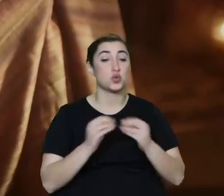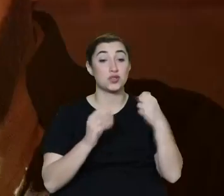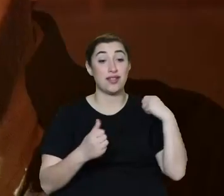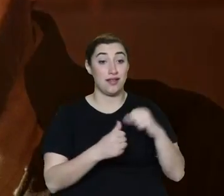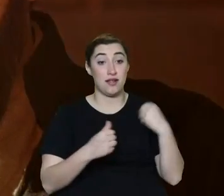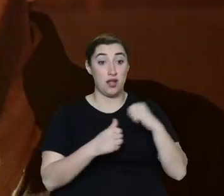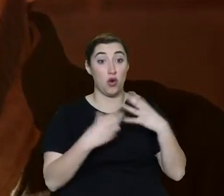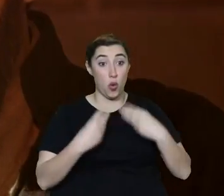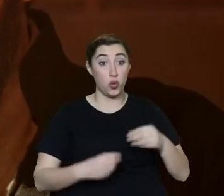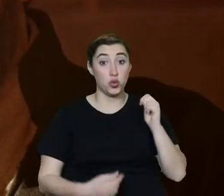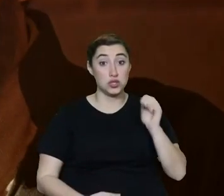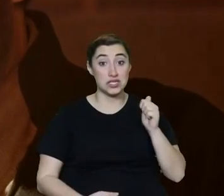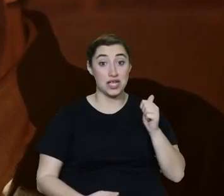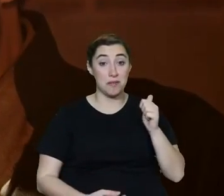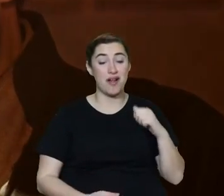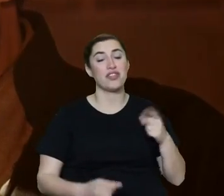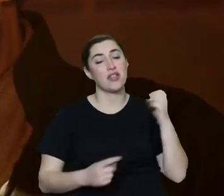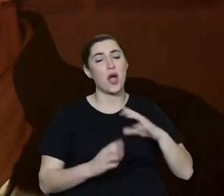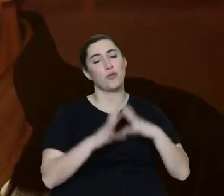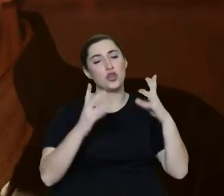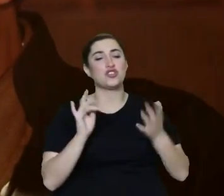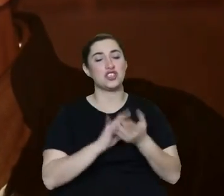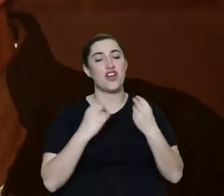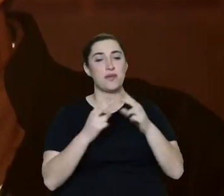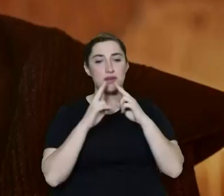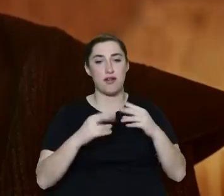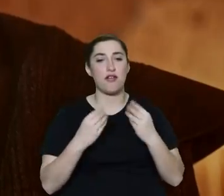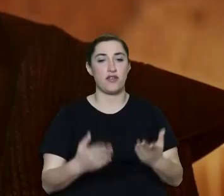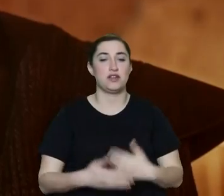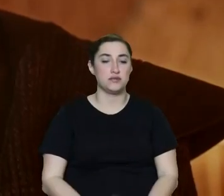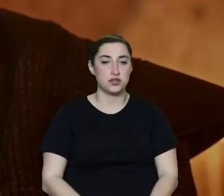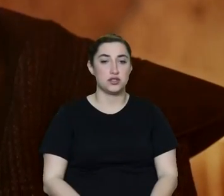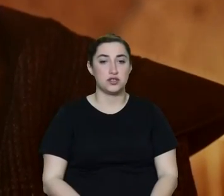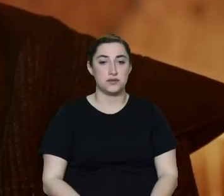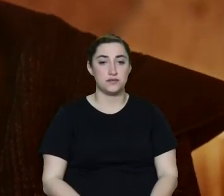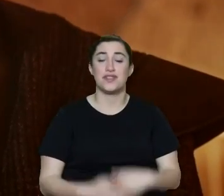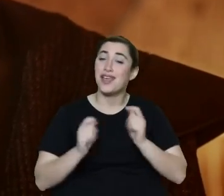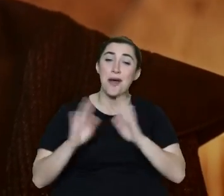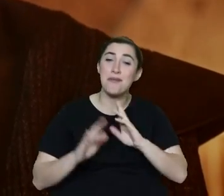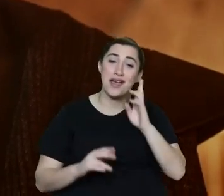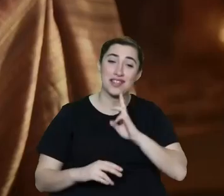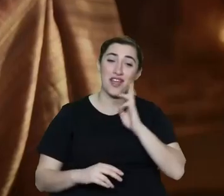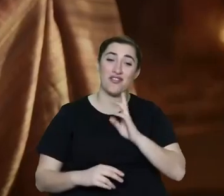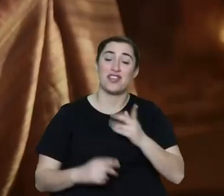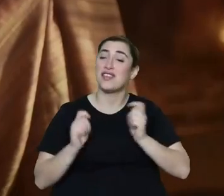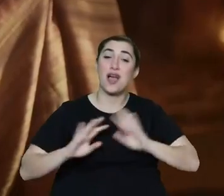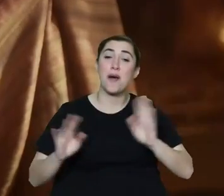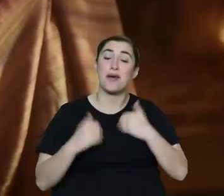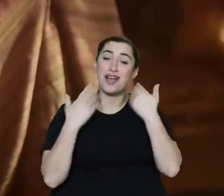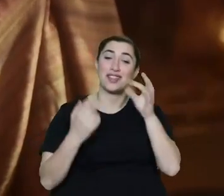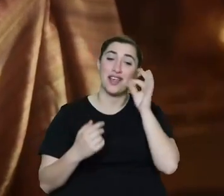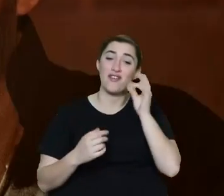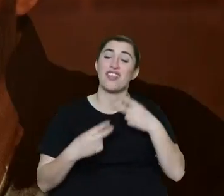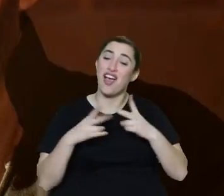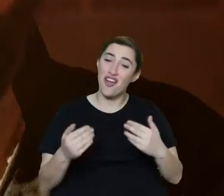kabahatlerinin tekrarı halinde mükerrer ceza uygulanmasına hükmolunur. Yapmayın efendim. Yapmayın Kadı